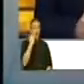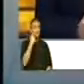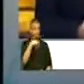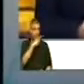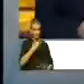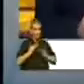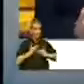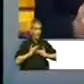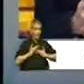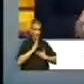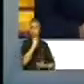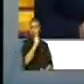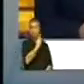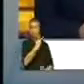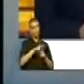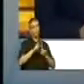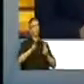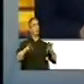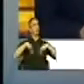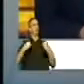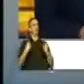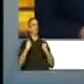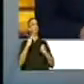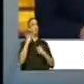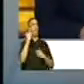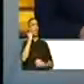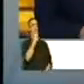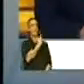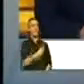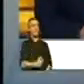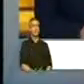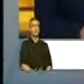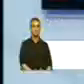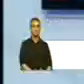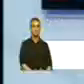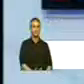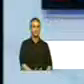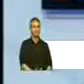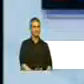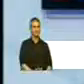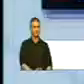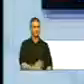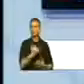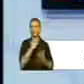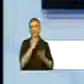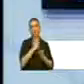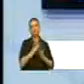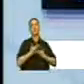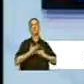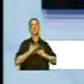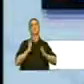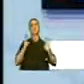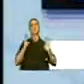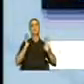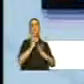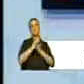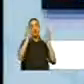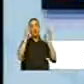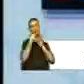קונים את העניין הזה של להחזיר את אמריקה לאמריקאים ממנו? עכשיו זה לא שאלה של מה שקונים, הם כבר קנו, הסחורה